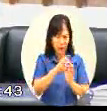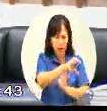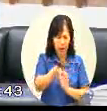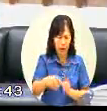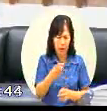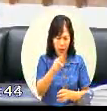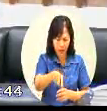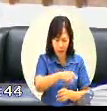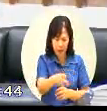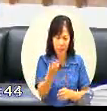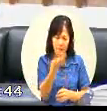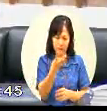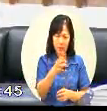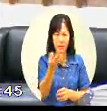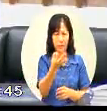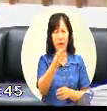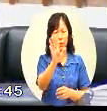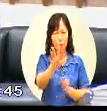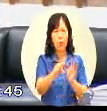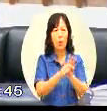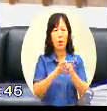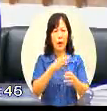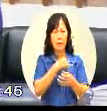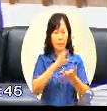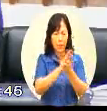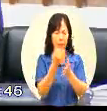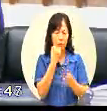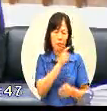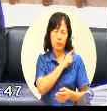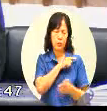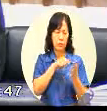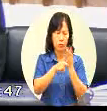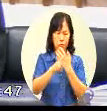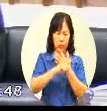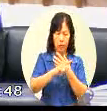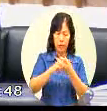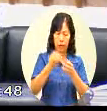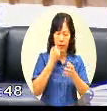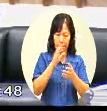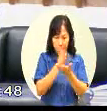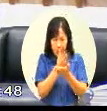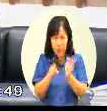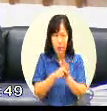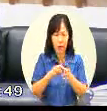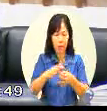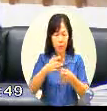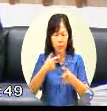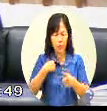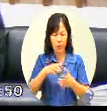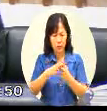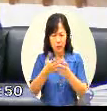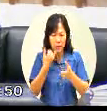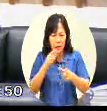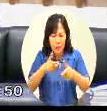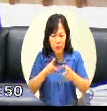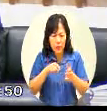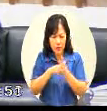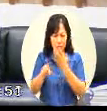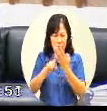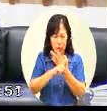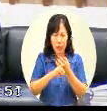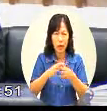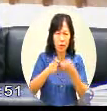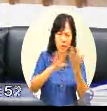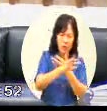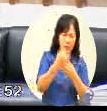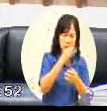照常理来讲那三种价格应该是根据你的专业去评估啊，而不是把你非专业的因素，把经济发展啊、财政状况